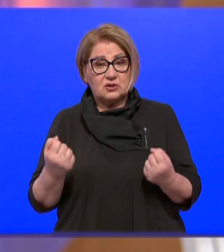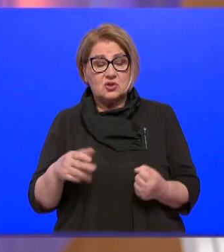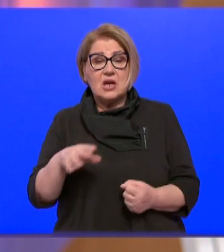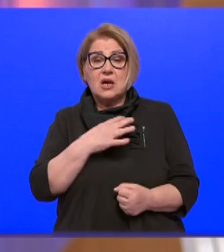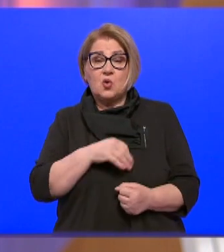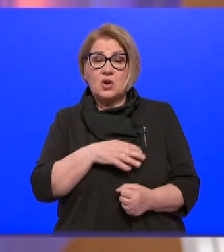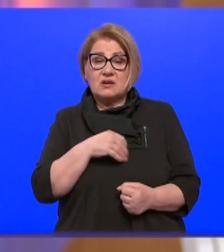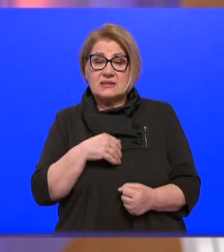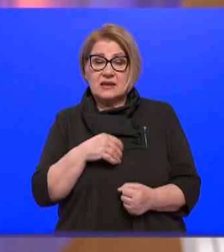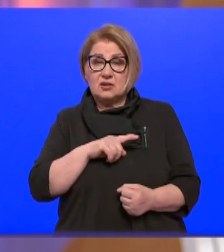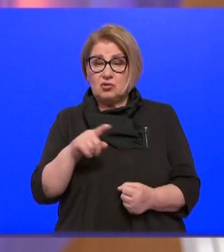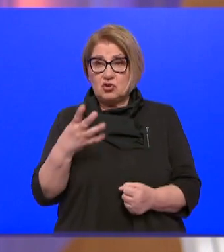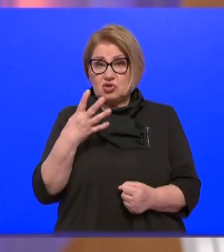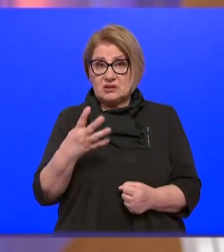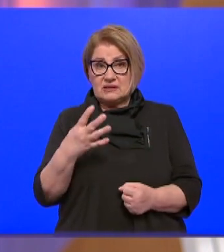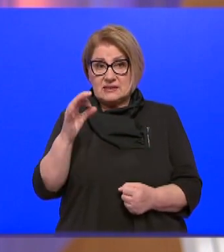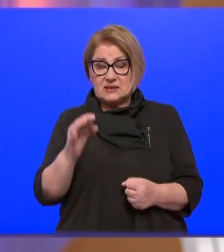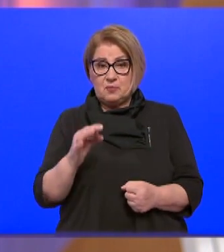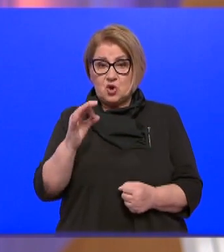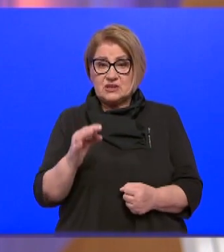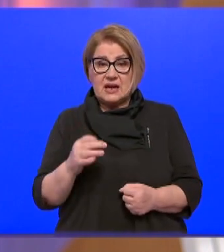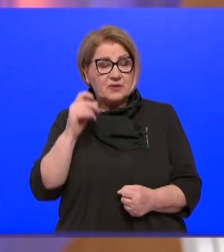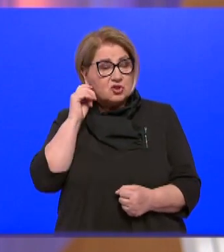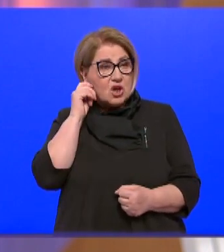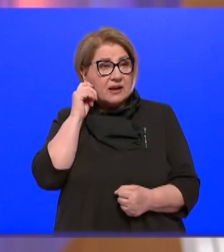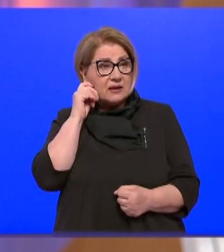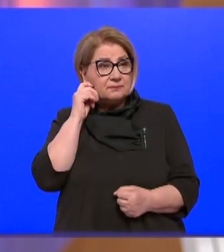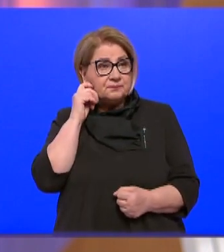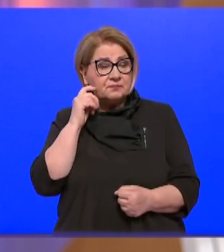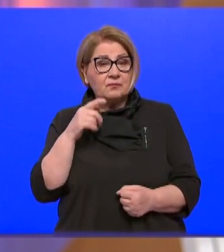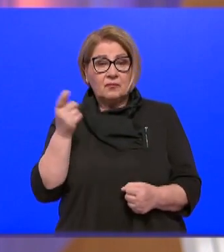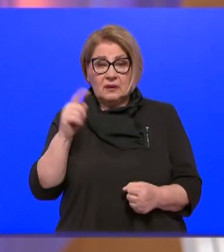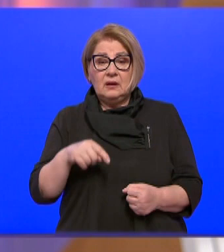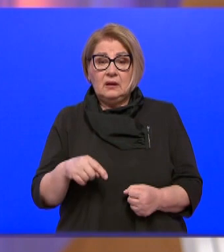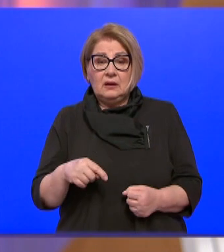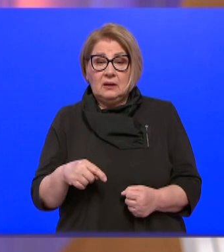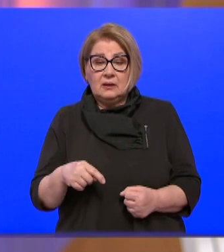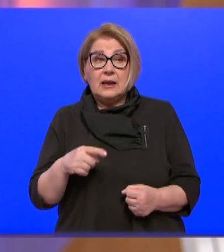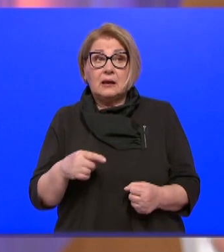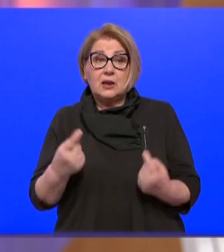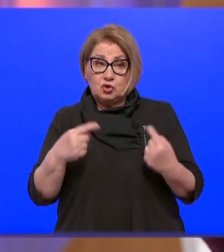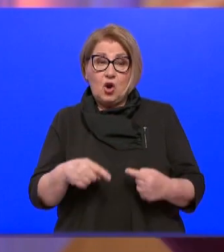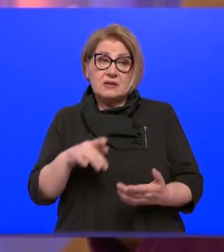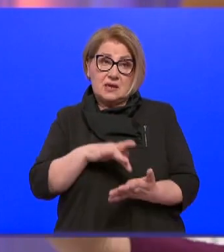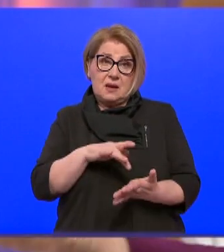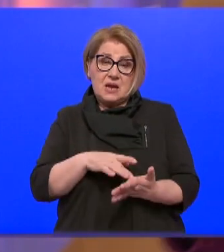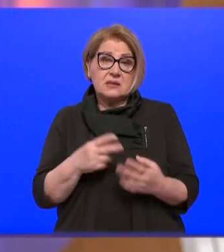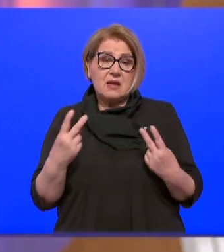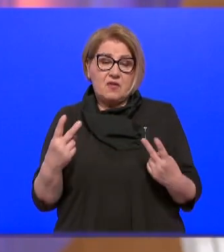Hrvatskoj do 40% žena zauzimaju te pozicije